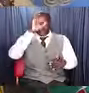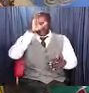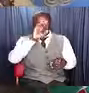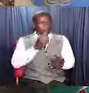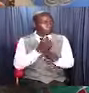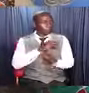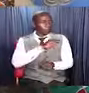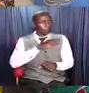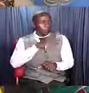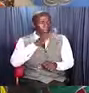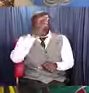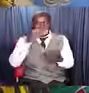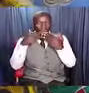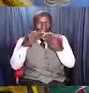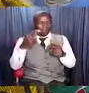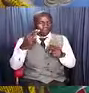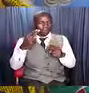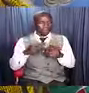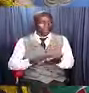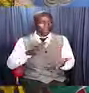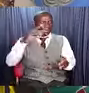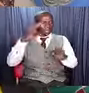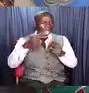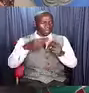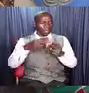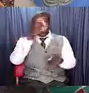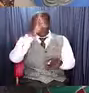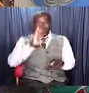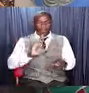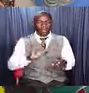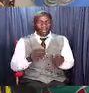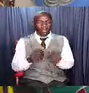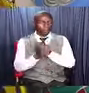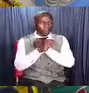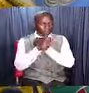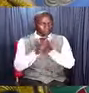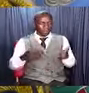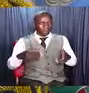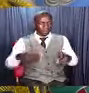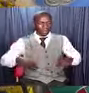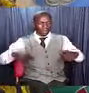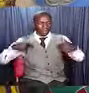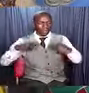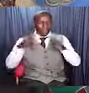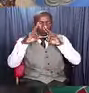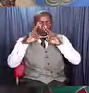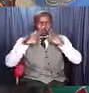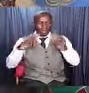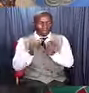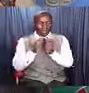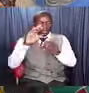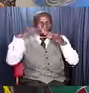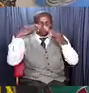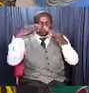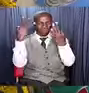Mungu wa mishidari, asante. Jina lako litukuzwe ee Mungu. Kamulinde, kampe uzima na amani pamoja na